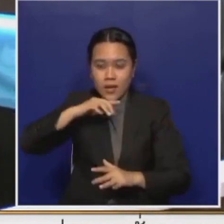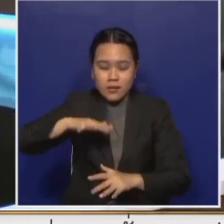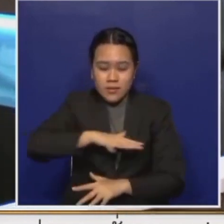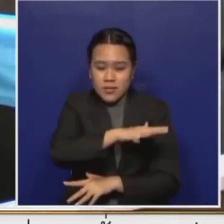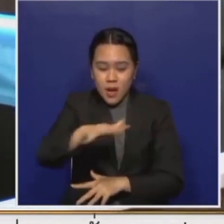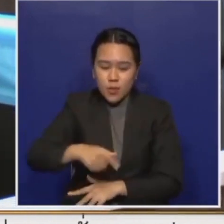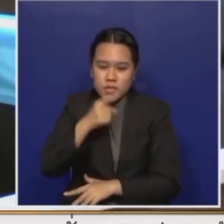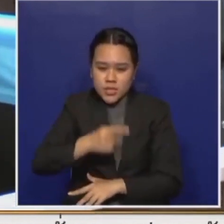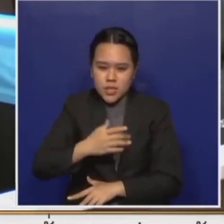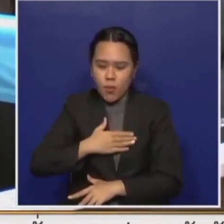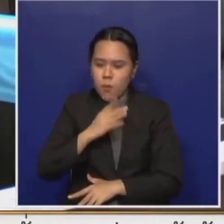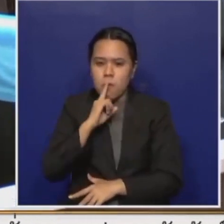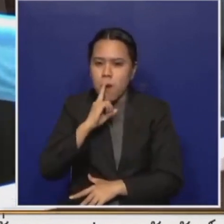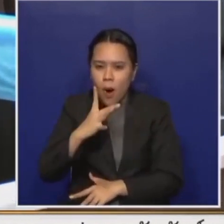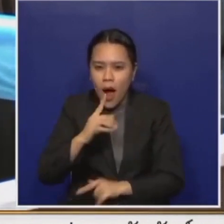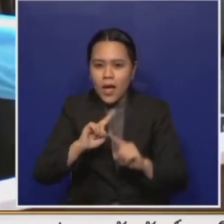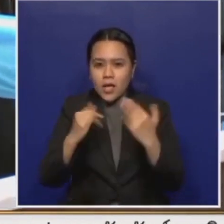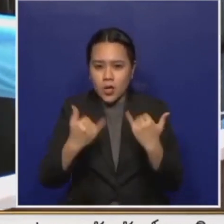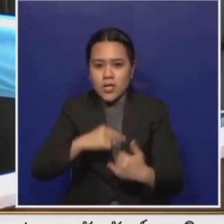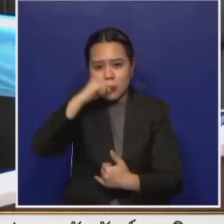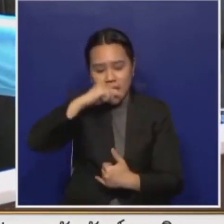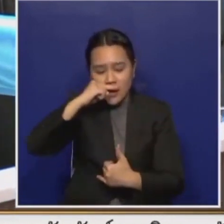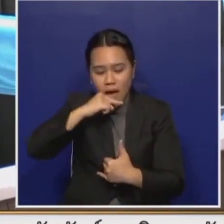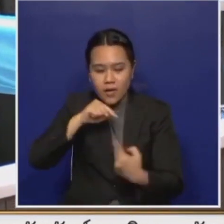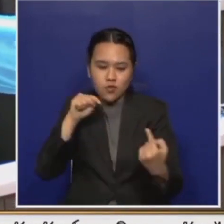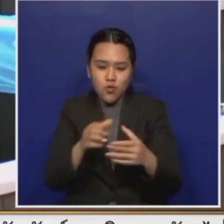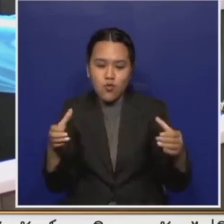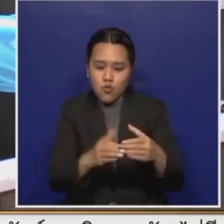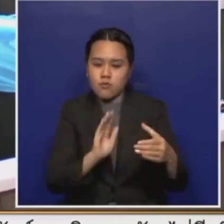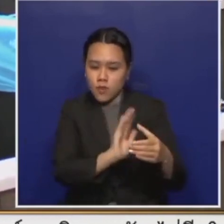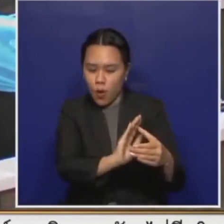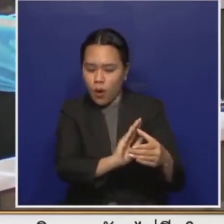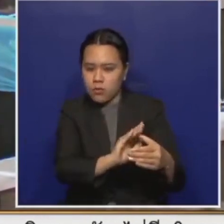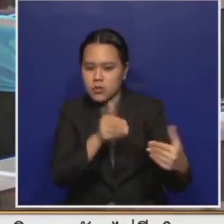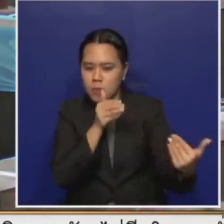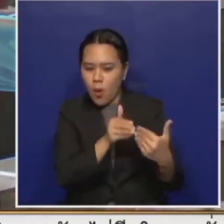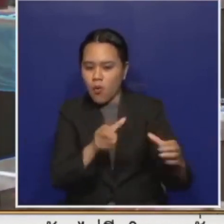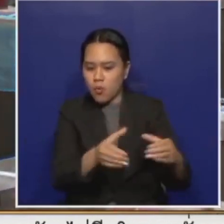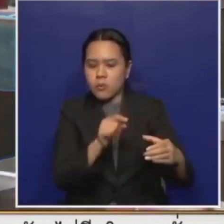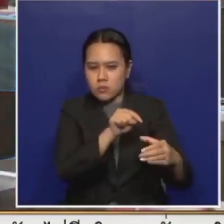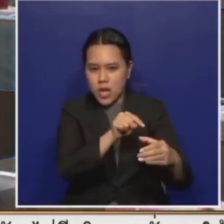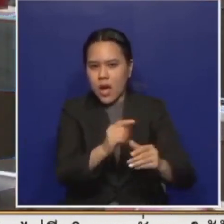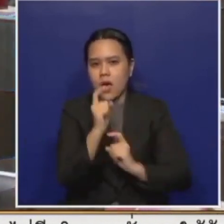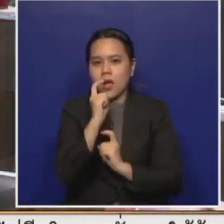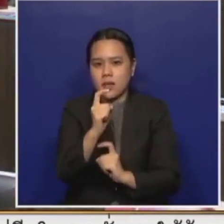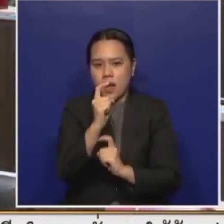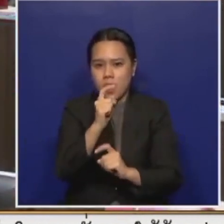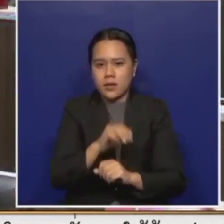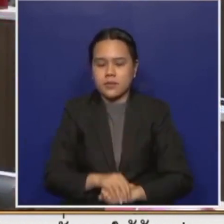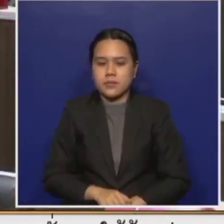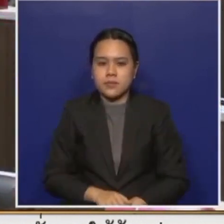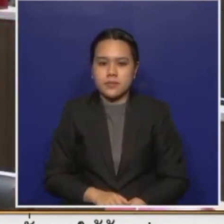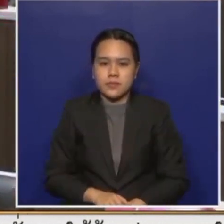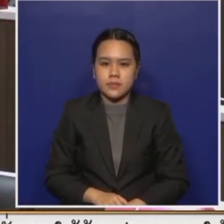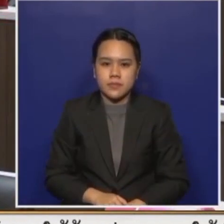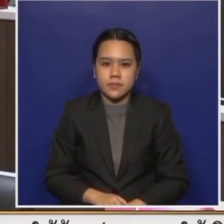มใครว่าครับแต่แบบไทยไยเฉพาะบางกล่มบางพวกนี่อัตารายทสุคนำการครัทาทณ